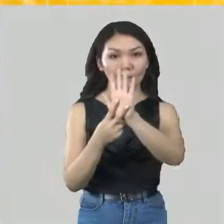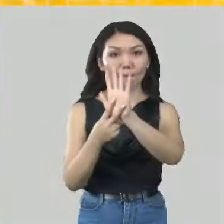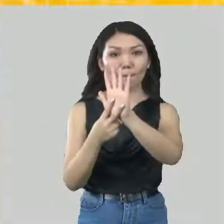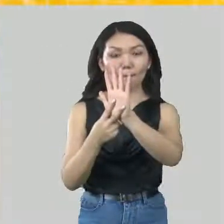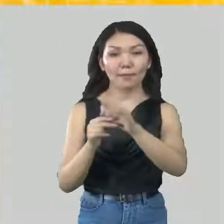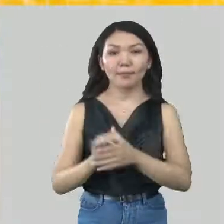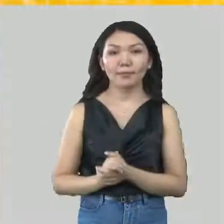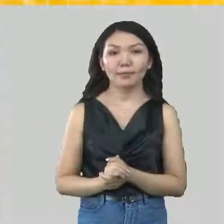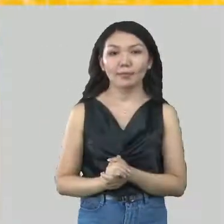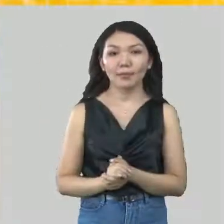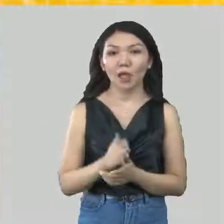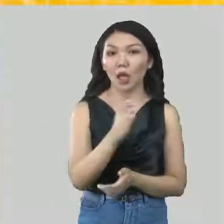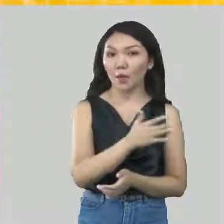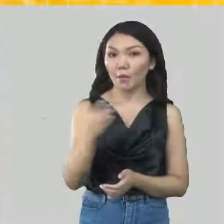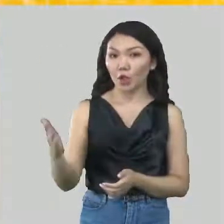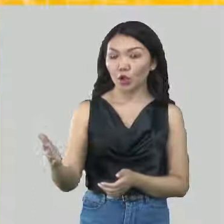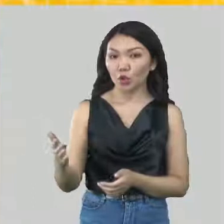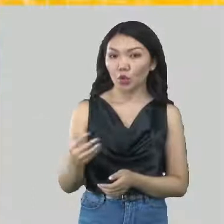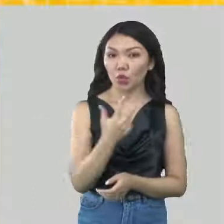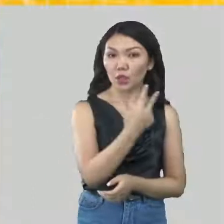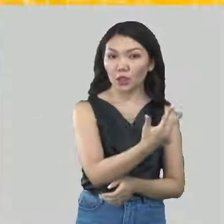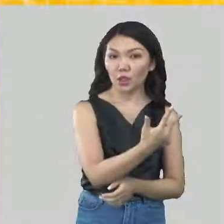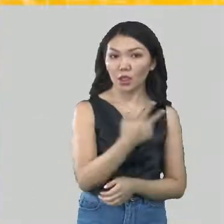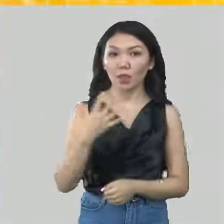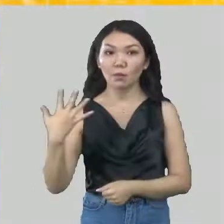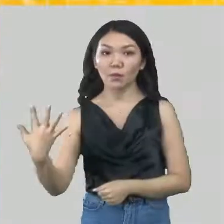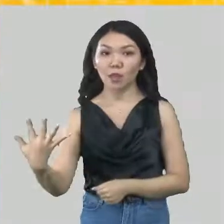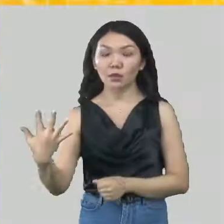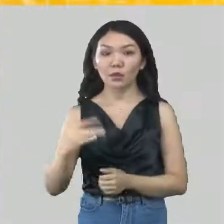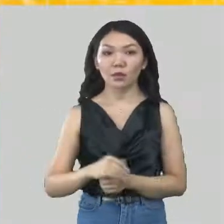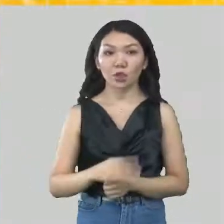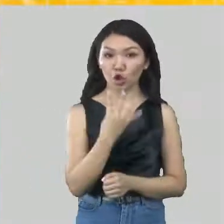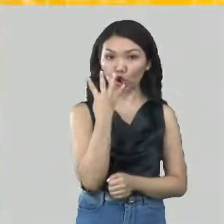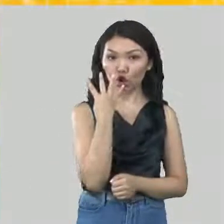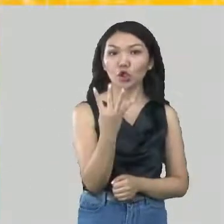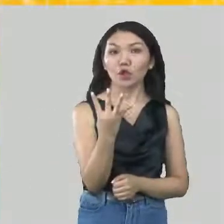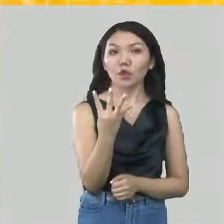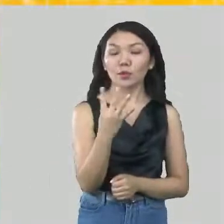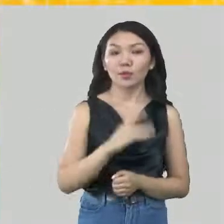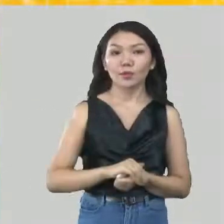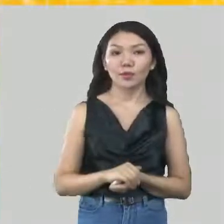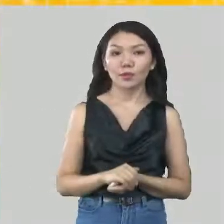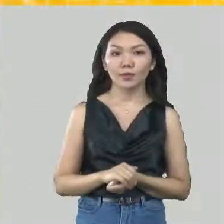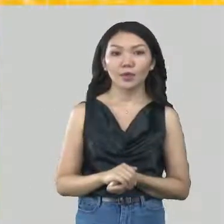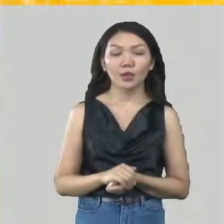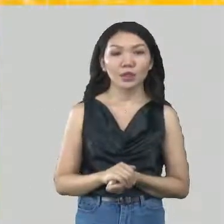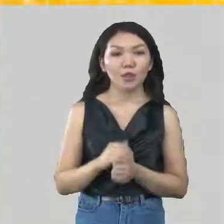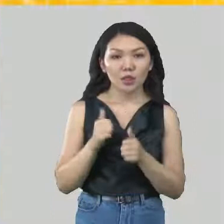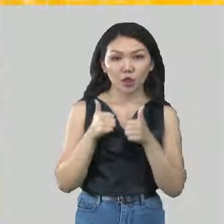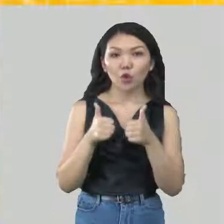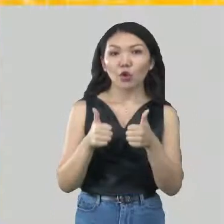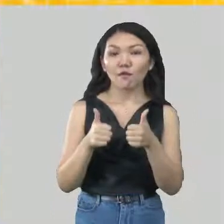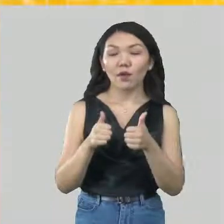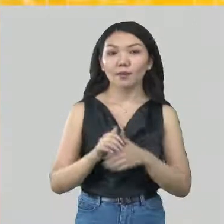7. А между числами 3 и 5? 4. Здорово!